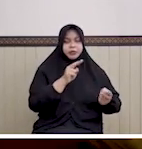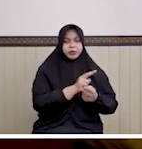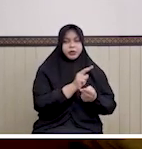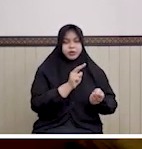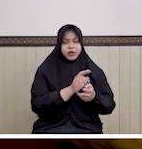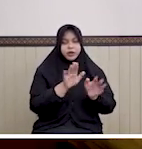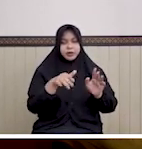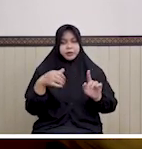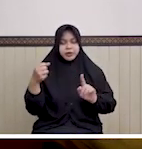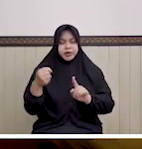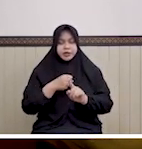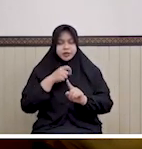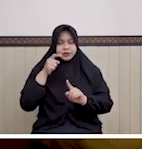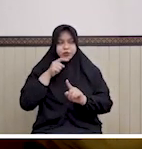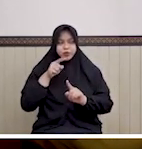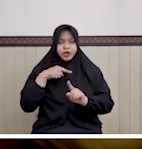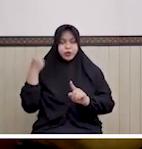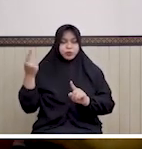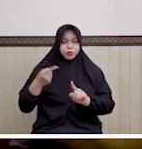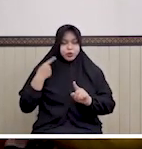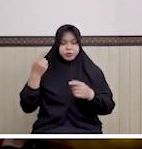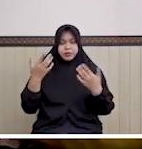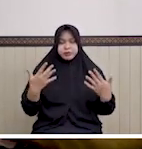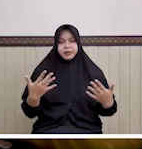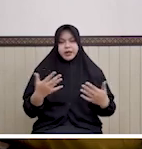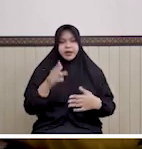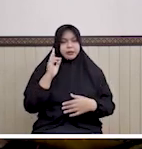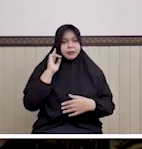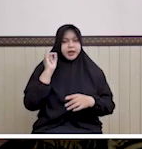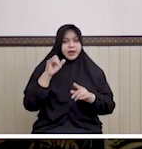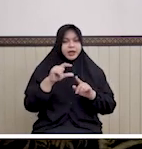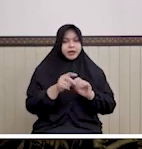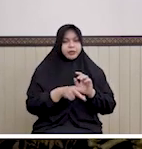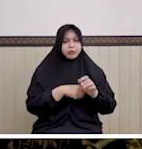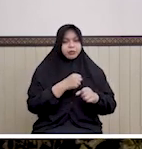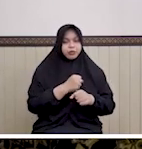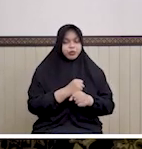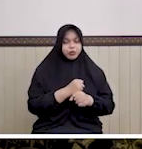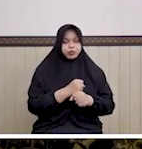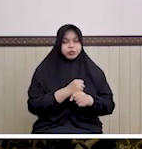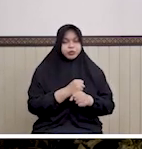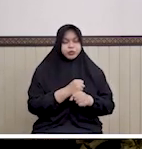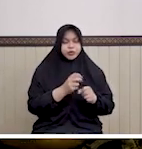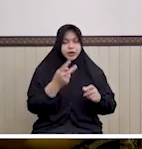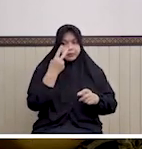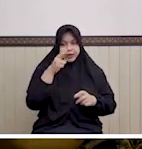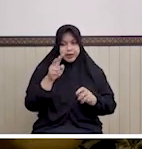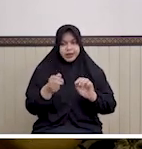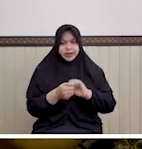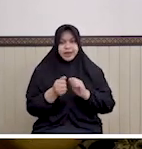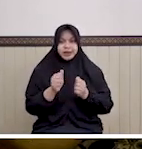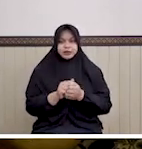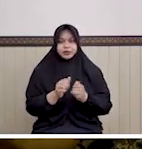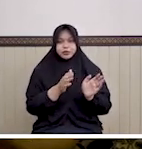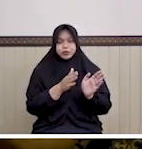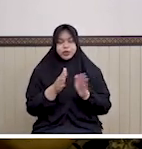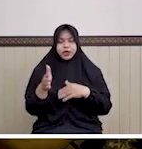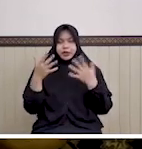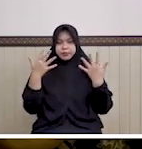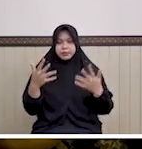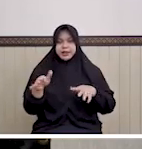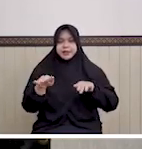kekerasan seksual secara umum ya bagaimana Bye Bong apa namanya melihat kasusnya Lalu